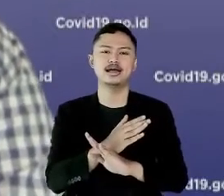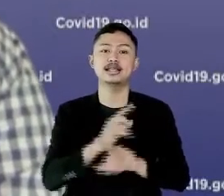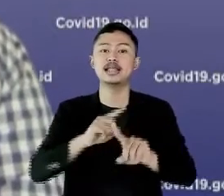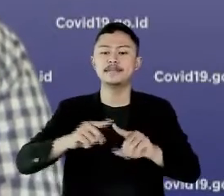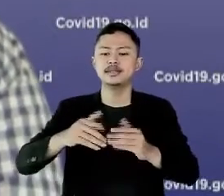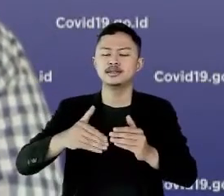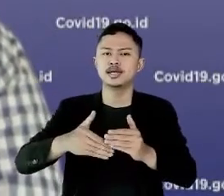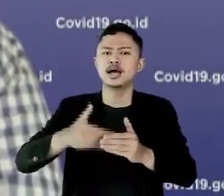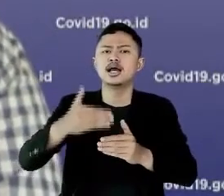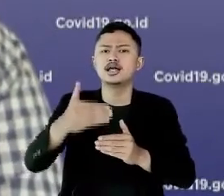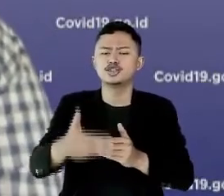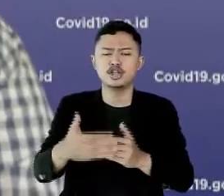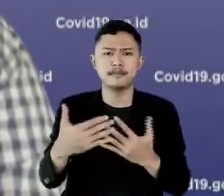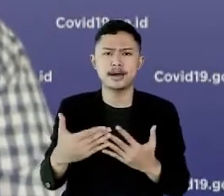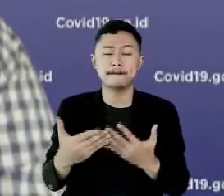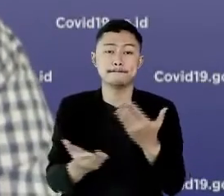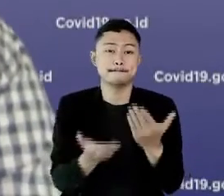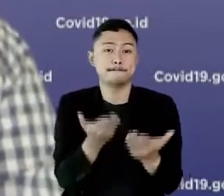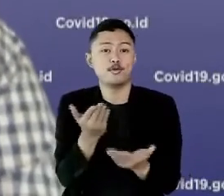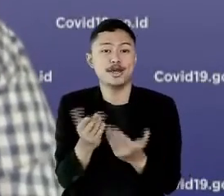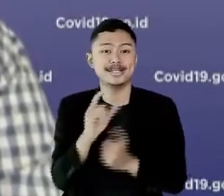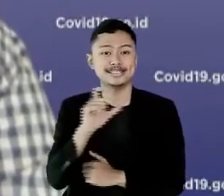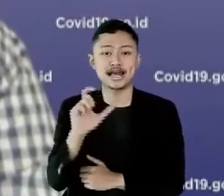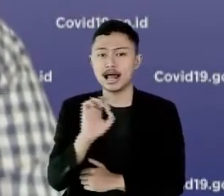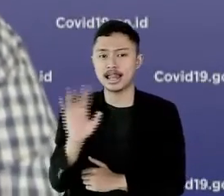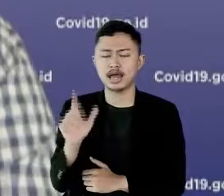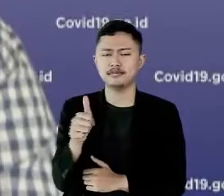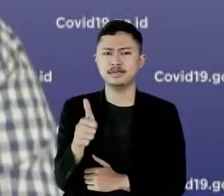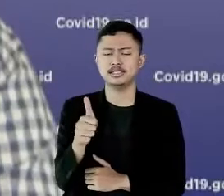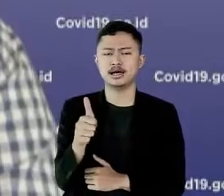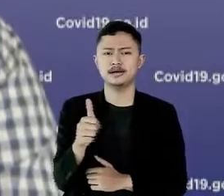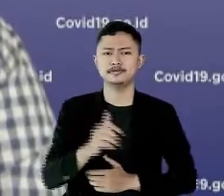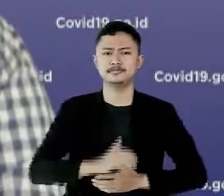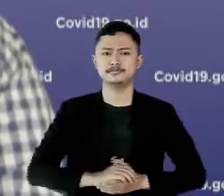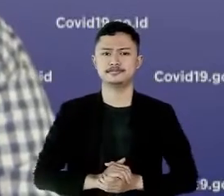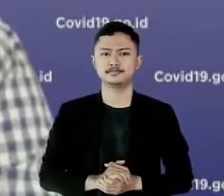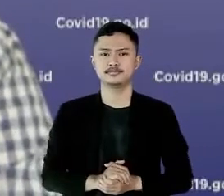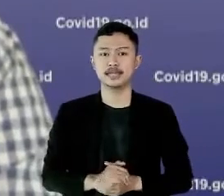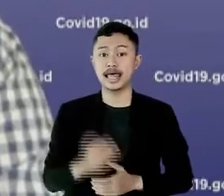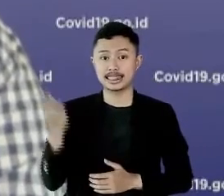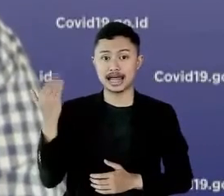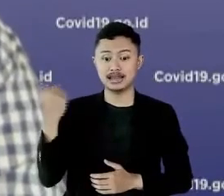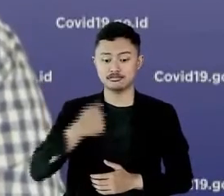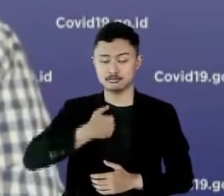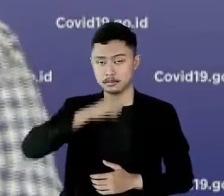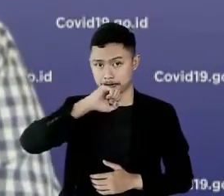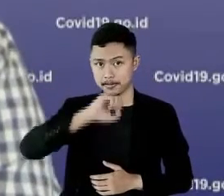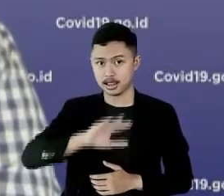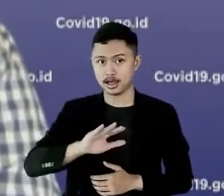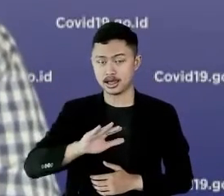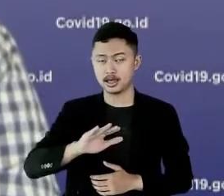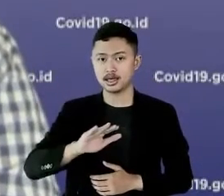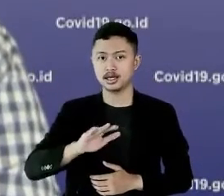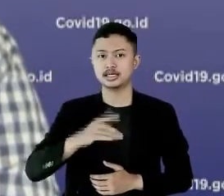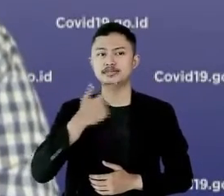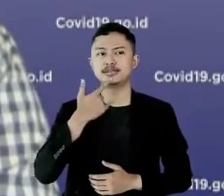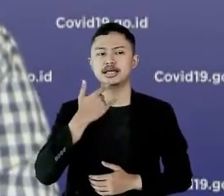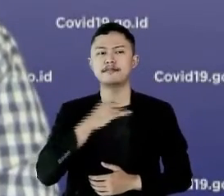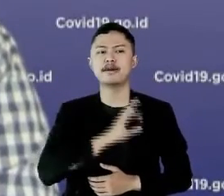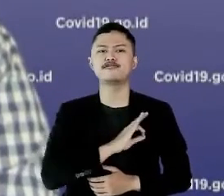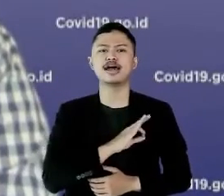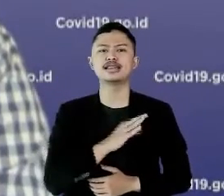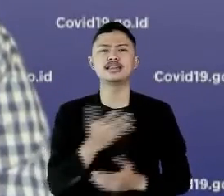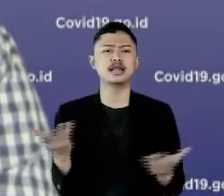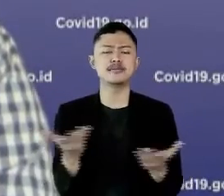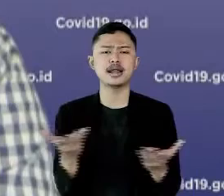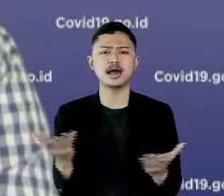kemudian kita bisa juga lakukan dengan cara lain ya. Dan ini tadi kita memanfaatkan kolektivitas, kita